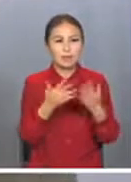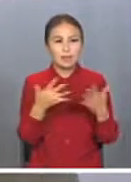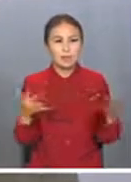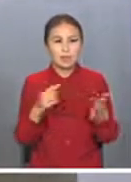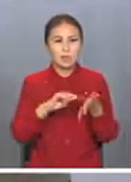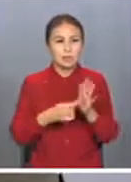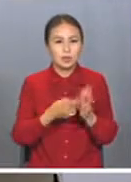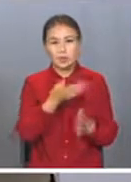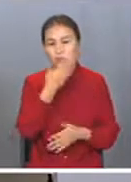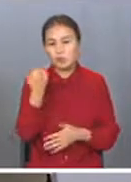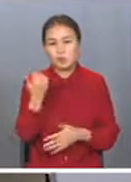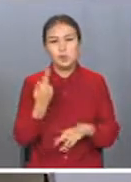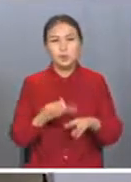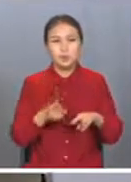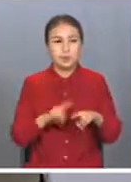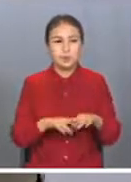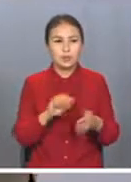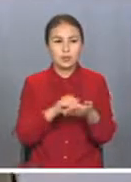иә? Демек